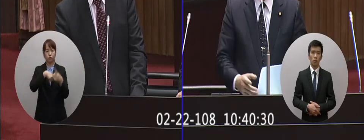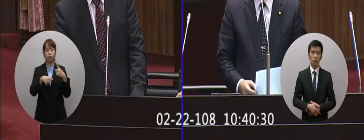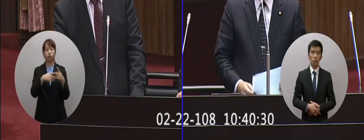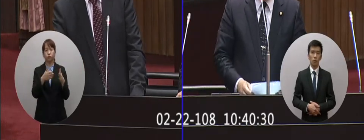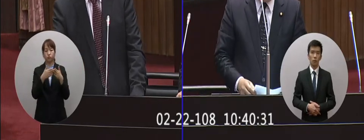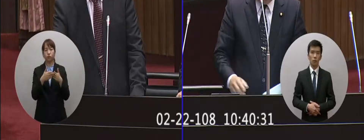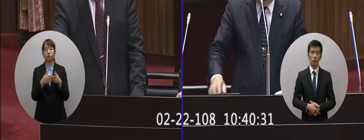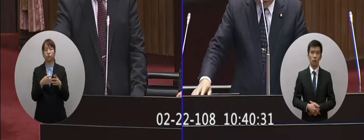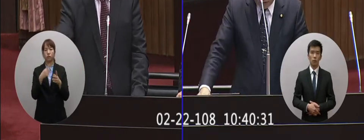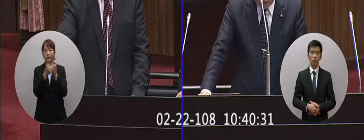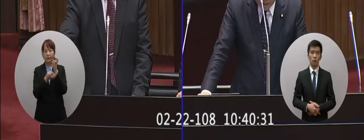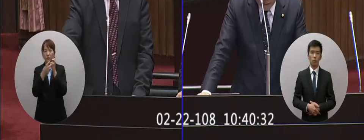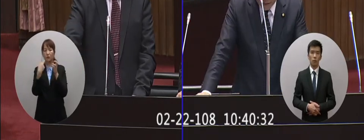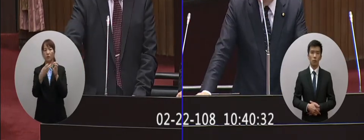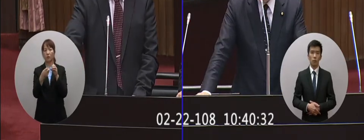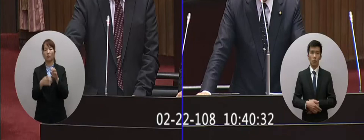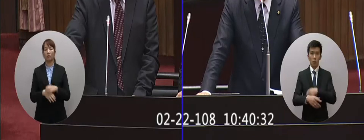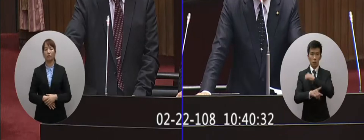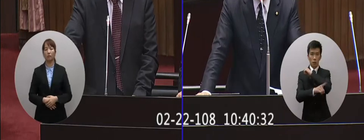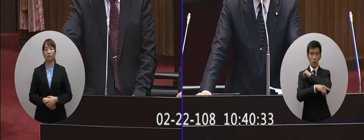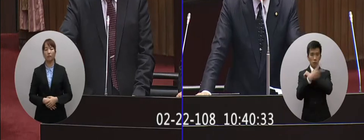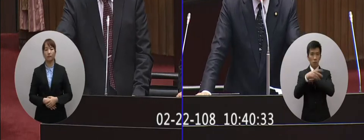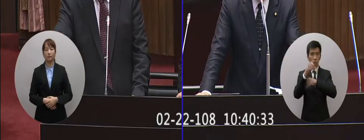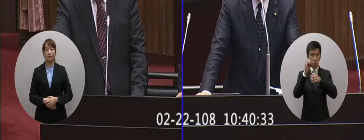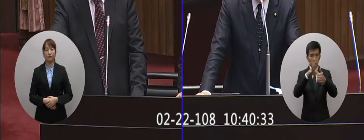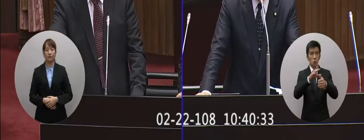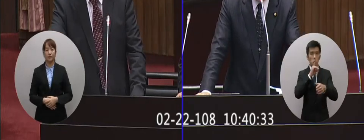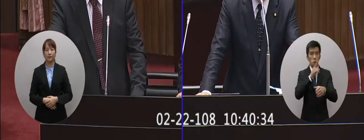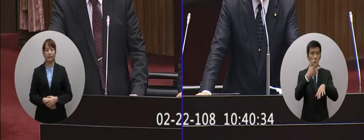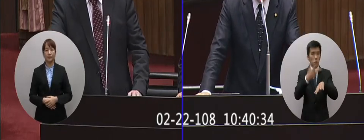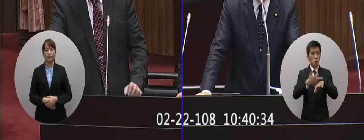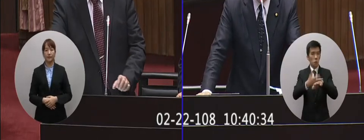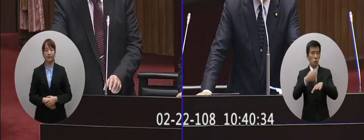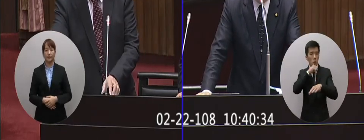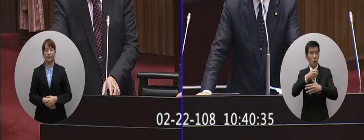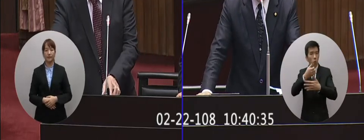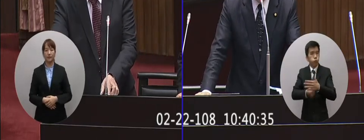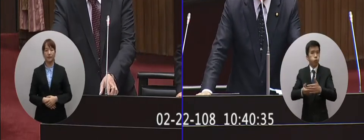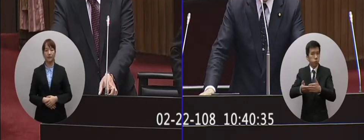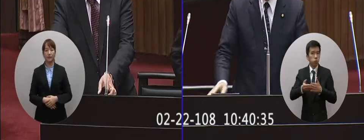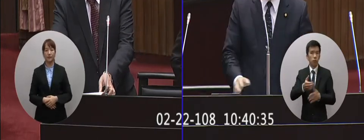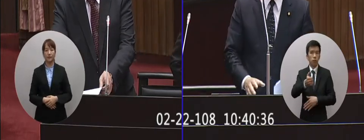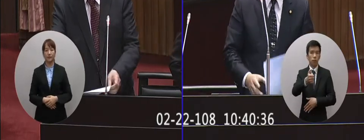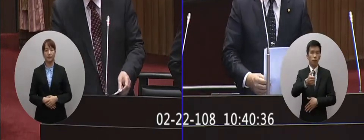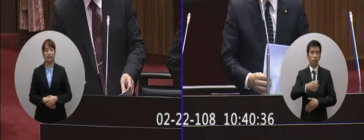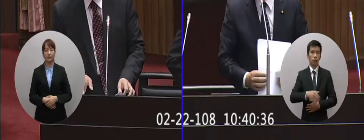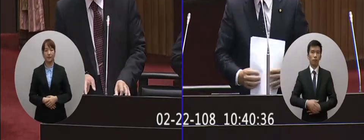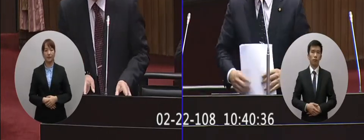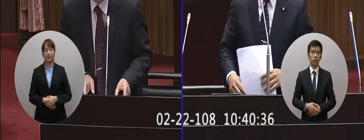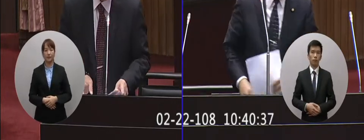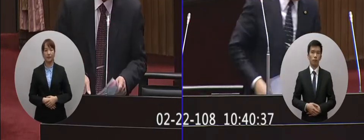细节我会跟委员来谈。 最后还是一句话，就是技术要跟留台湾哈。谢谢。